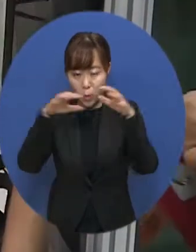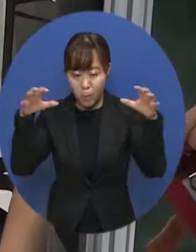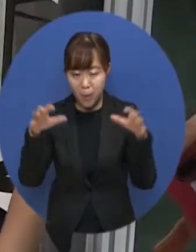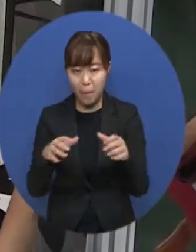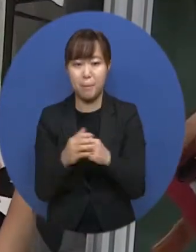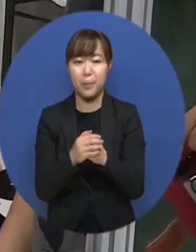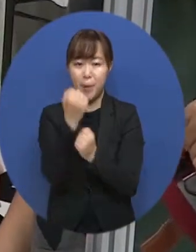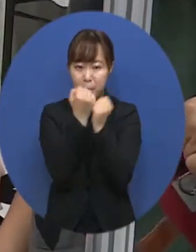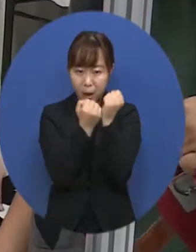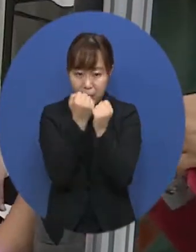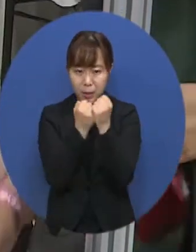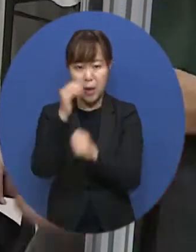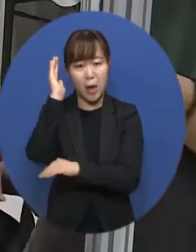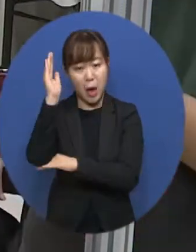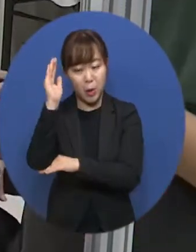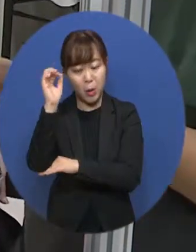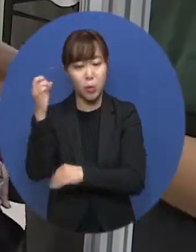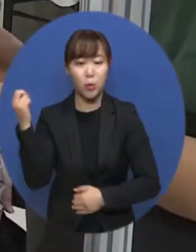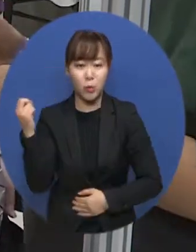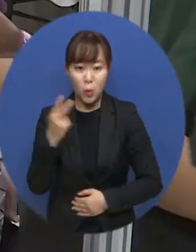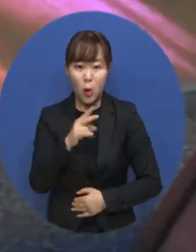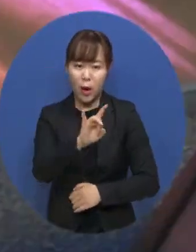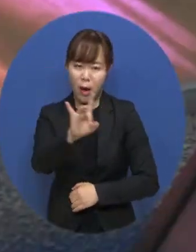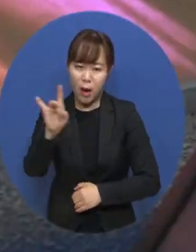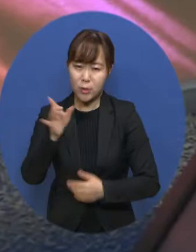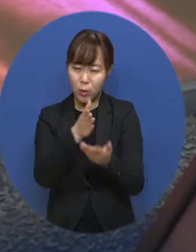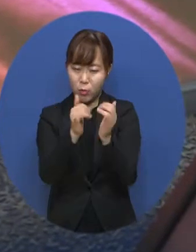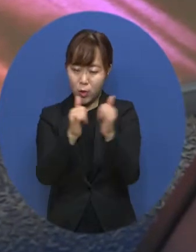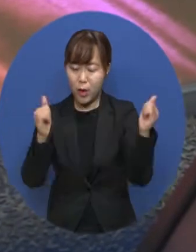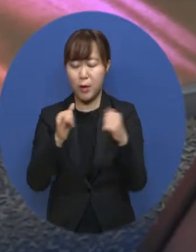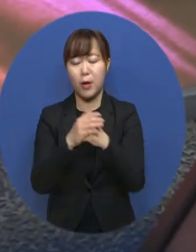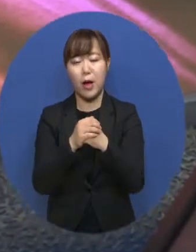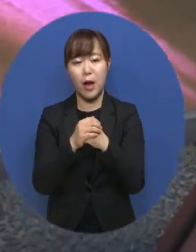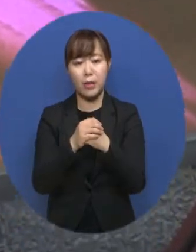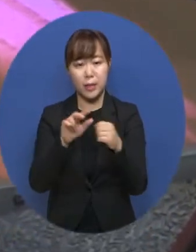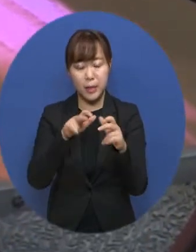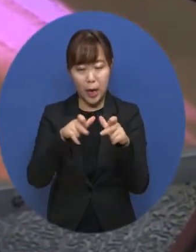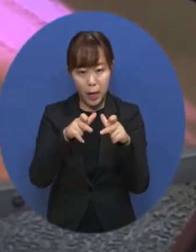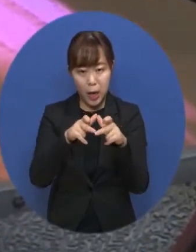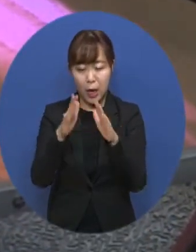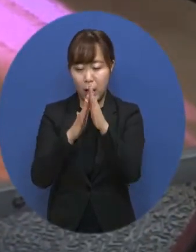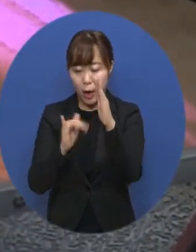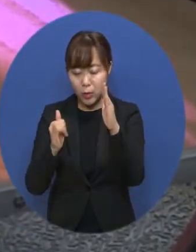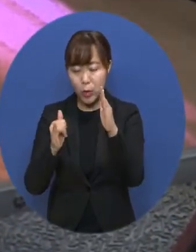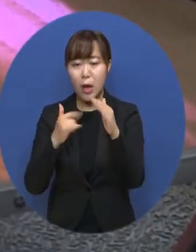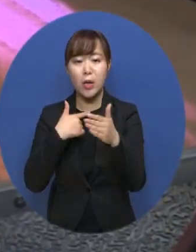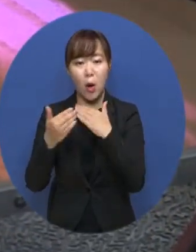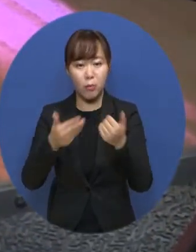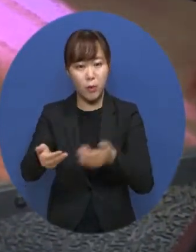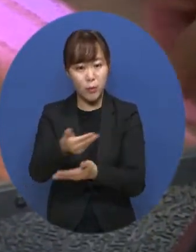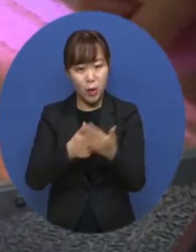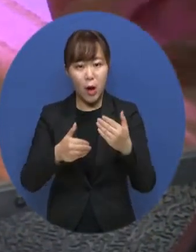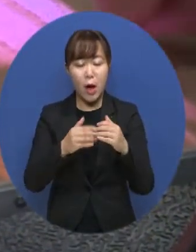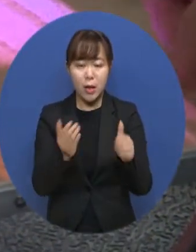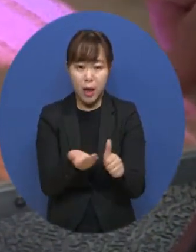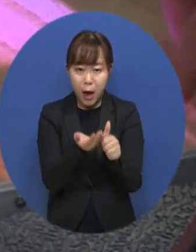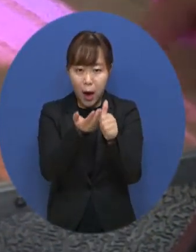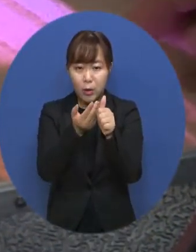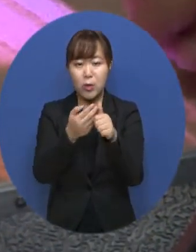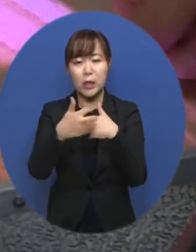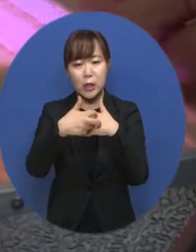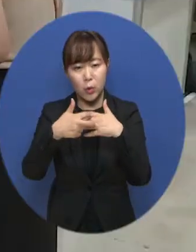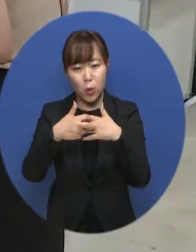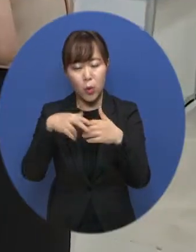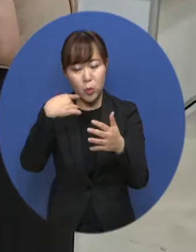워크숍과 강연회 뿐만 아니라 각 당사자와 가족들의 경험도 공유하며 양유 무료교육 치